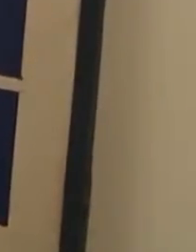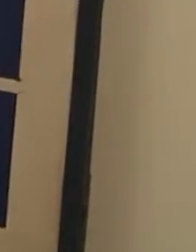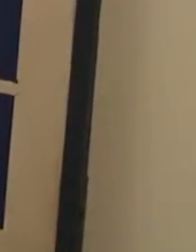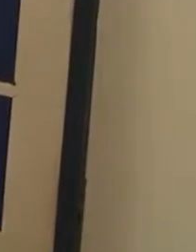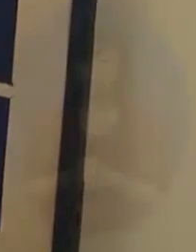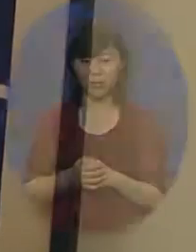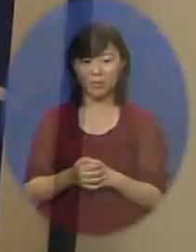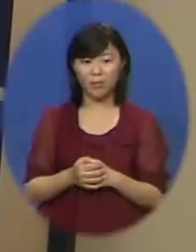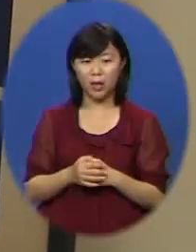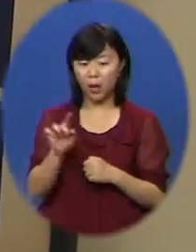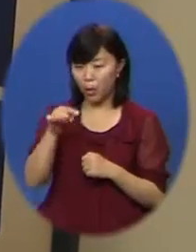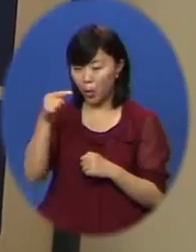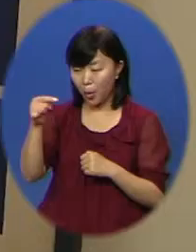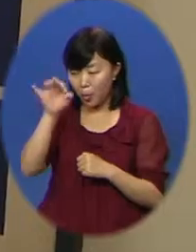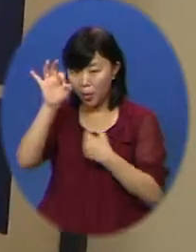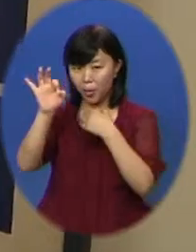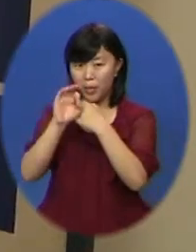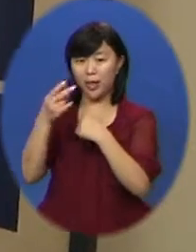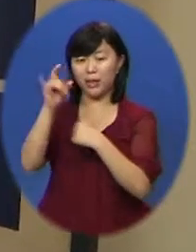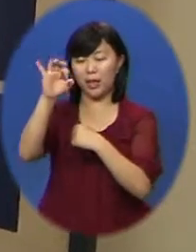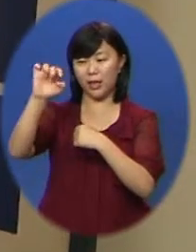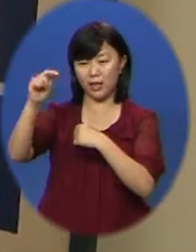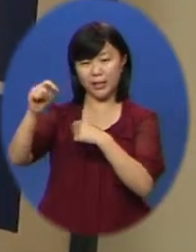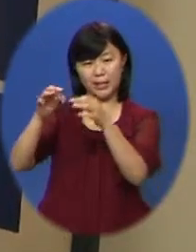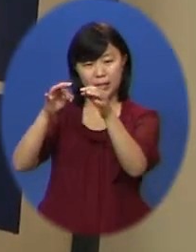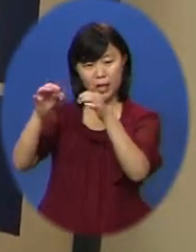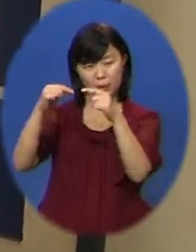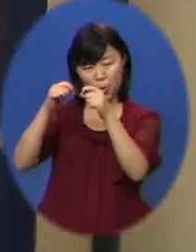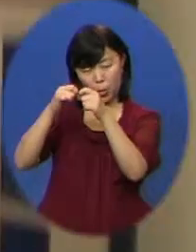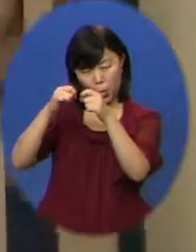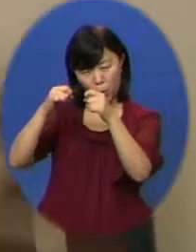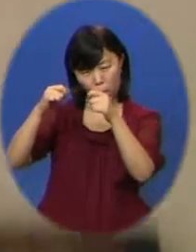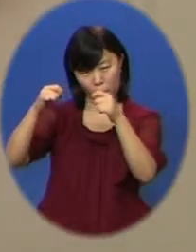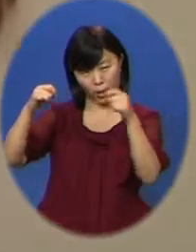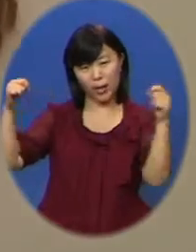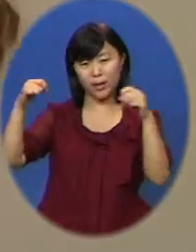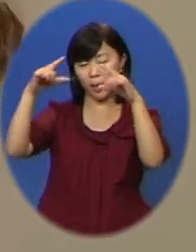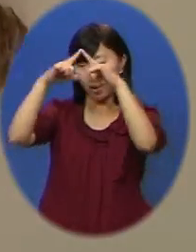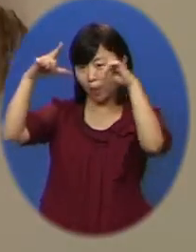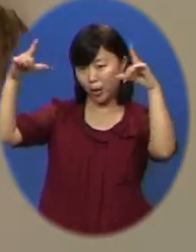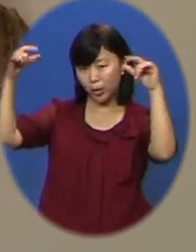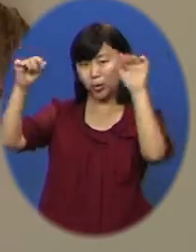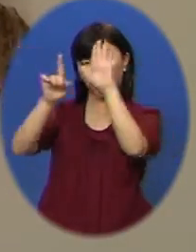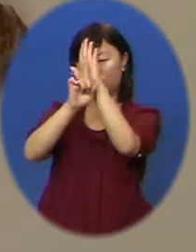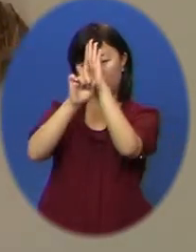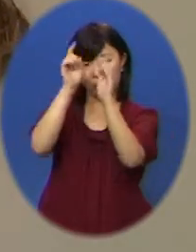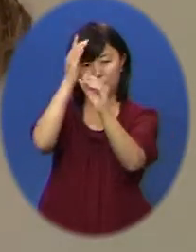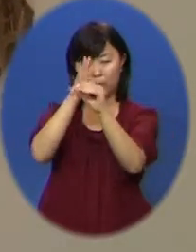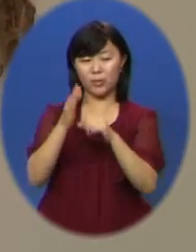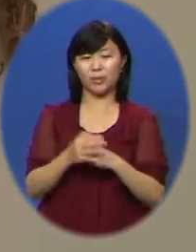한평 갤러리 한켠에는 대인시장의 오래된 간판들도 전시되어 있다.